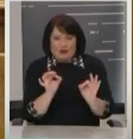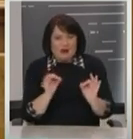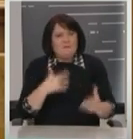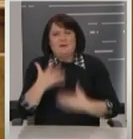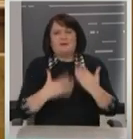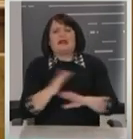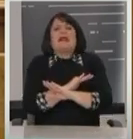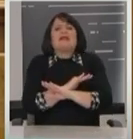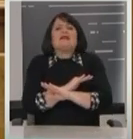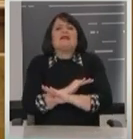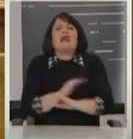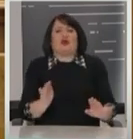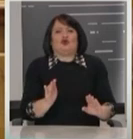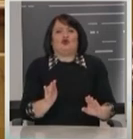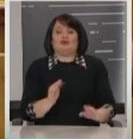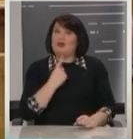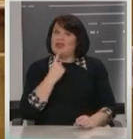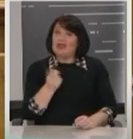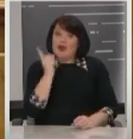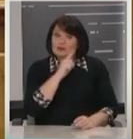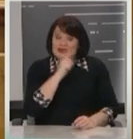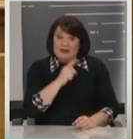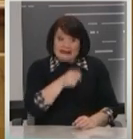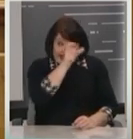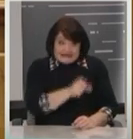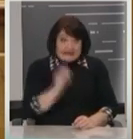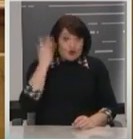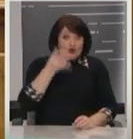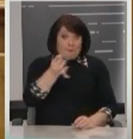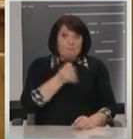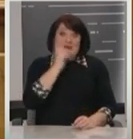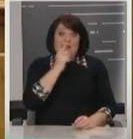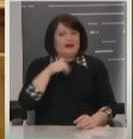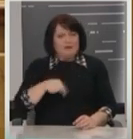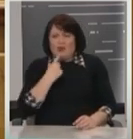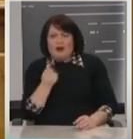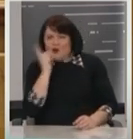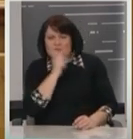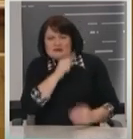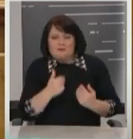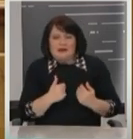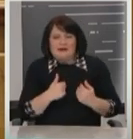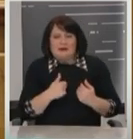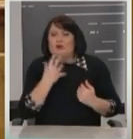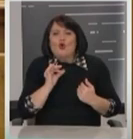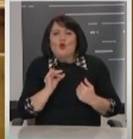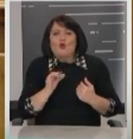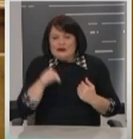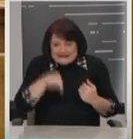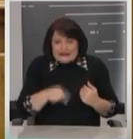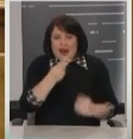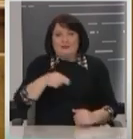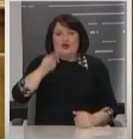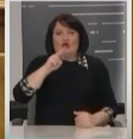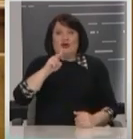περιπέτειας και δεν λέμε ψέματα, όπως λέγατε εσείς τότε, για τον απλό λόγο ότι σήμερα τα επιτόκια για